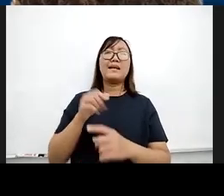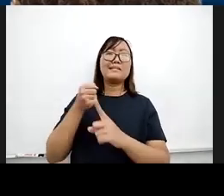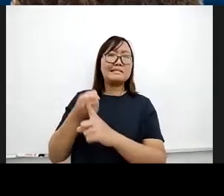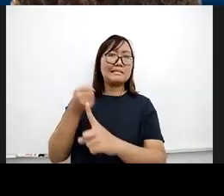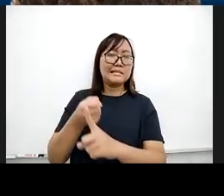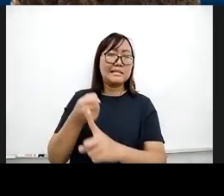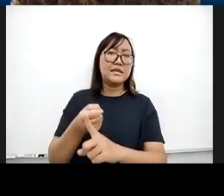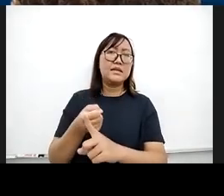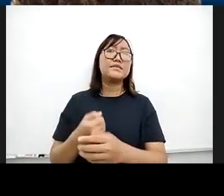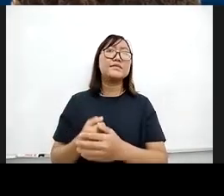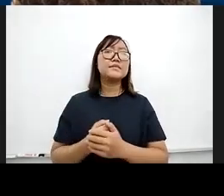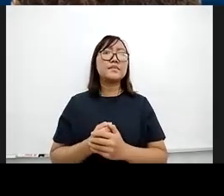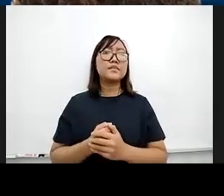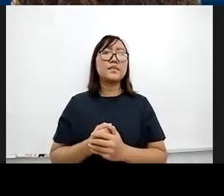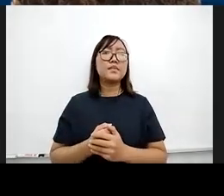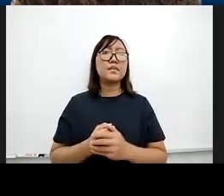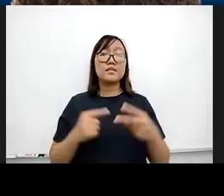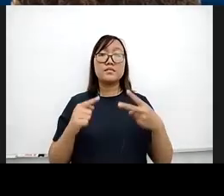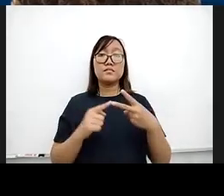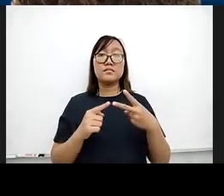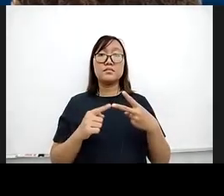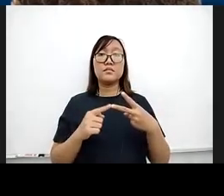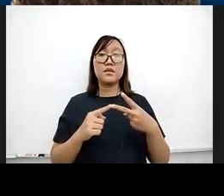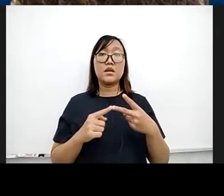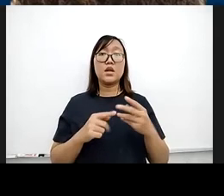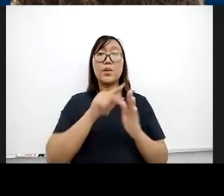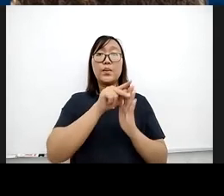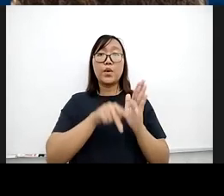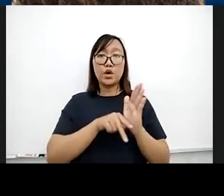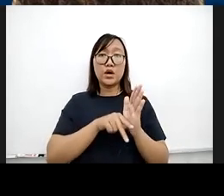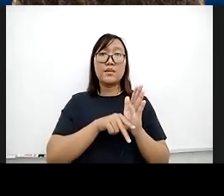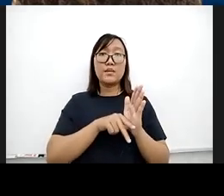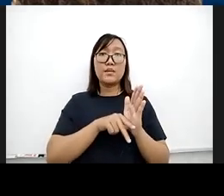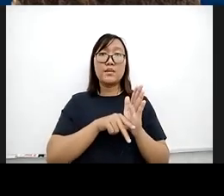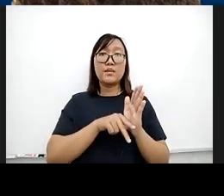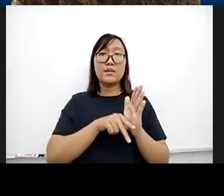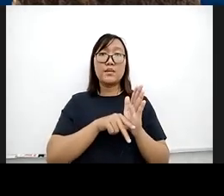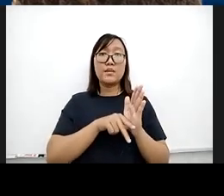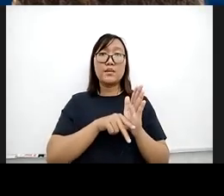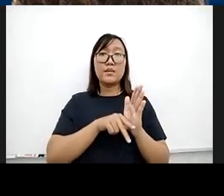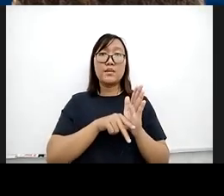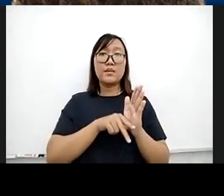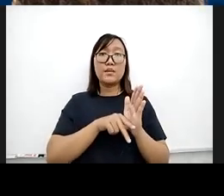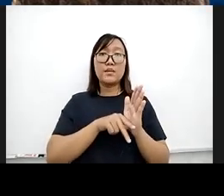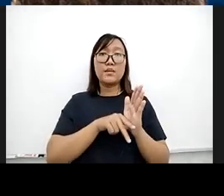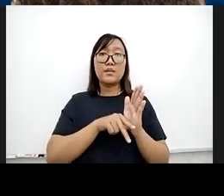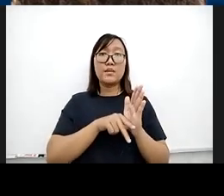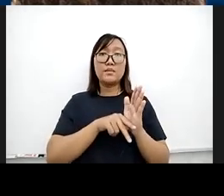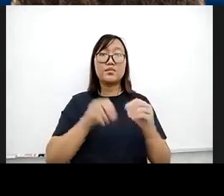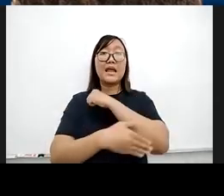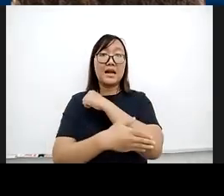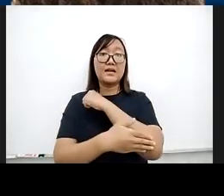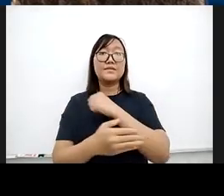Ini Project yang diimplementasikan di empat negara Indonesia Salah satunya Selain itu ada di